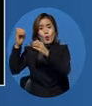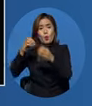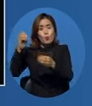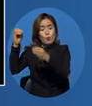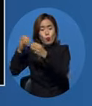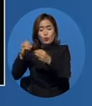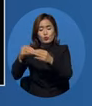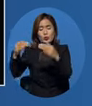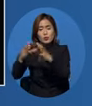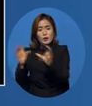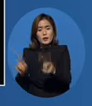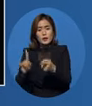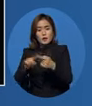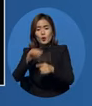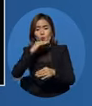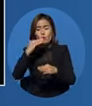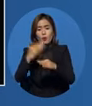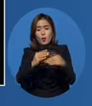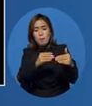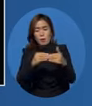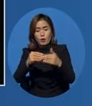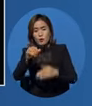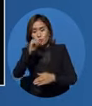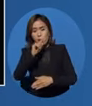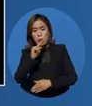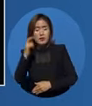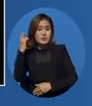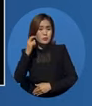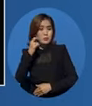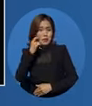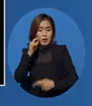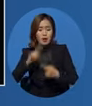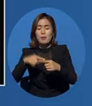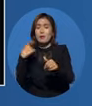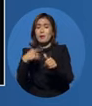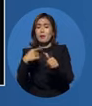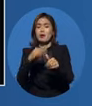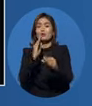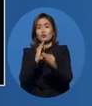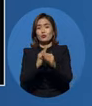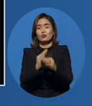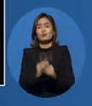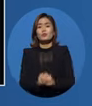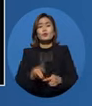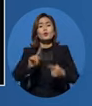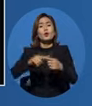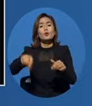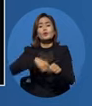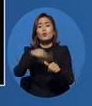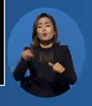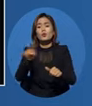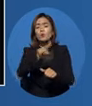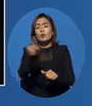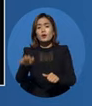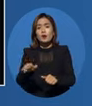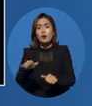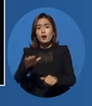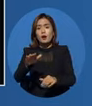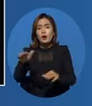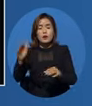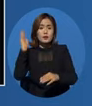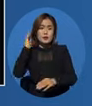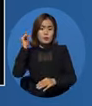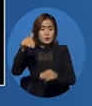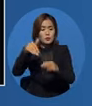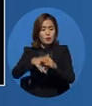언론 은 북한에 끌려 다니면서 좋은 소리도 못 듣는다 이런 비판을 쏟아내고 있습니다 이런 상황에서 우리가 개선은 지우기가